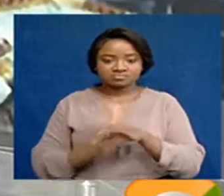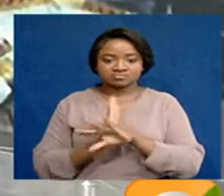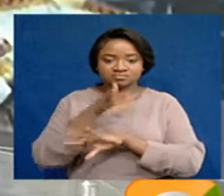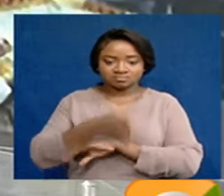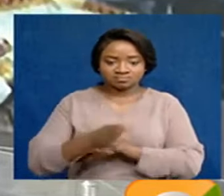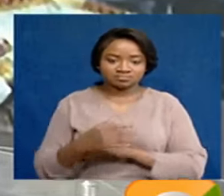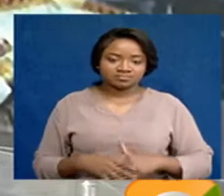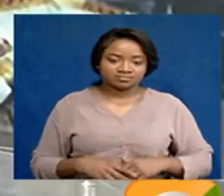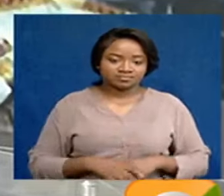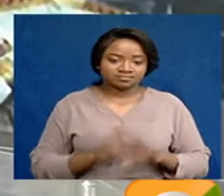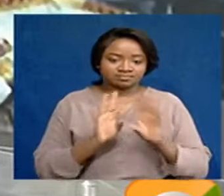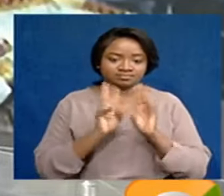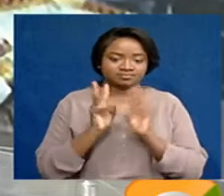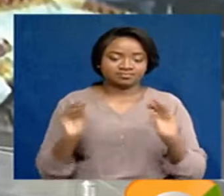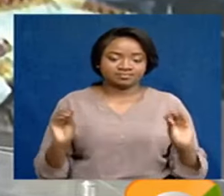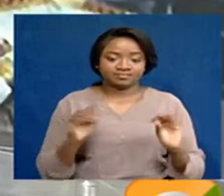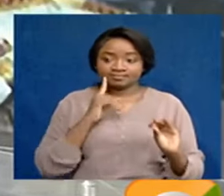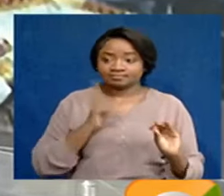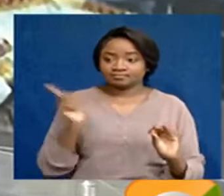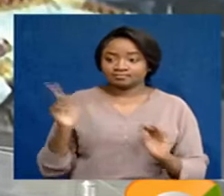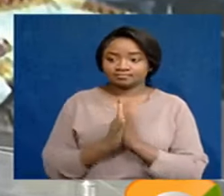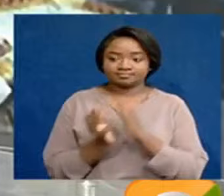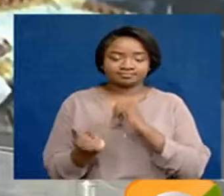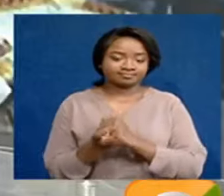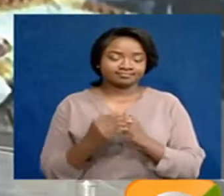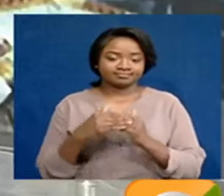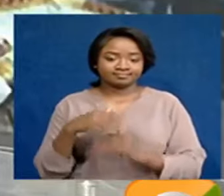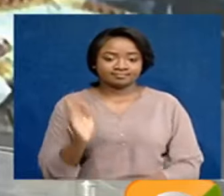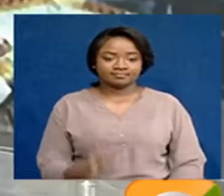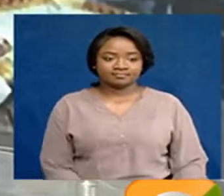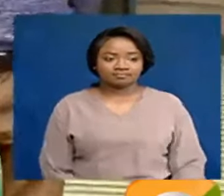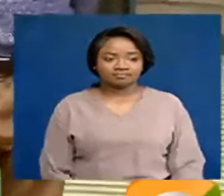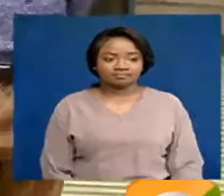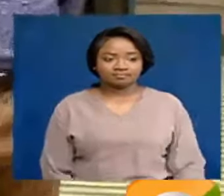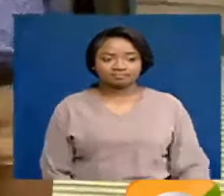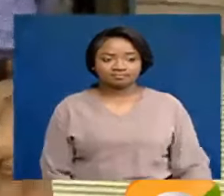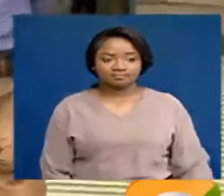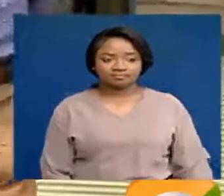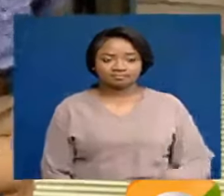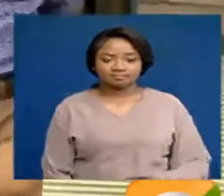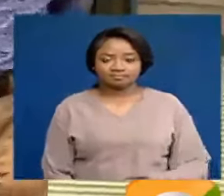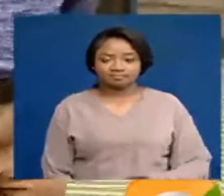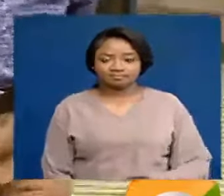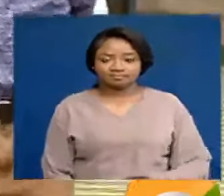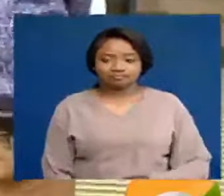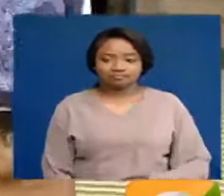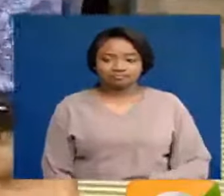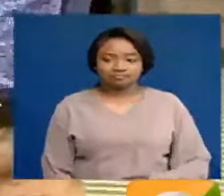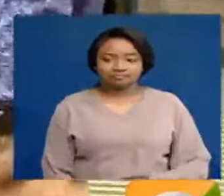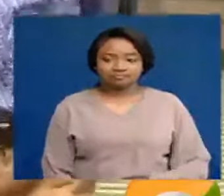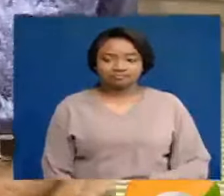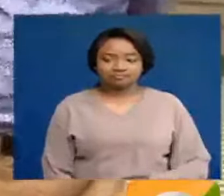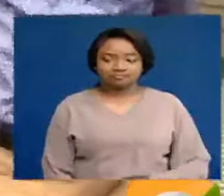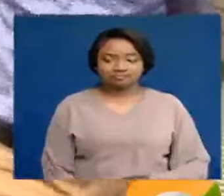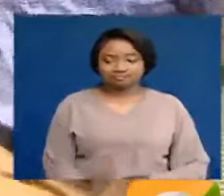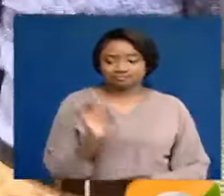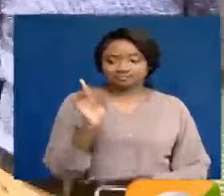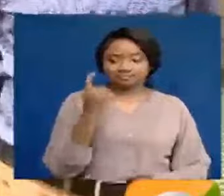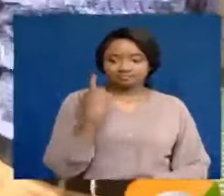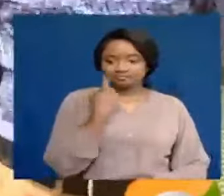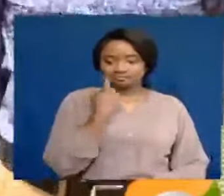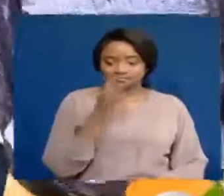hayo kwa jumla. Emmanuel Top anatupasha mengi. Japo aliondolewa afisini kupitia